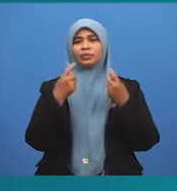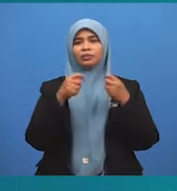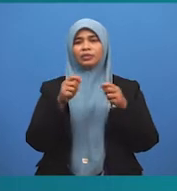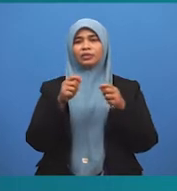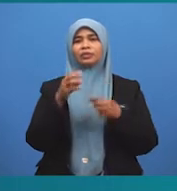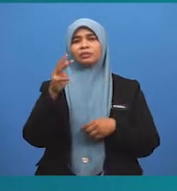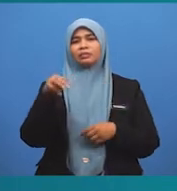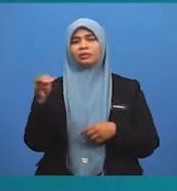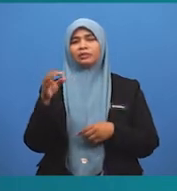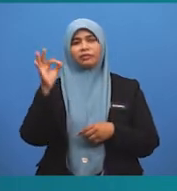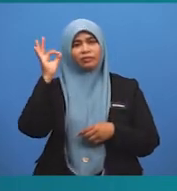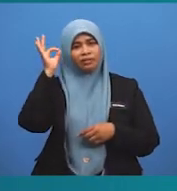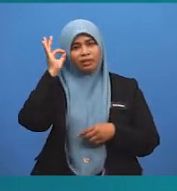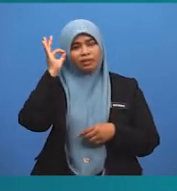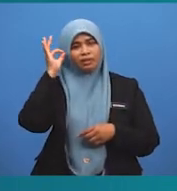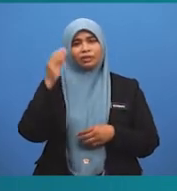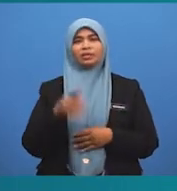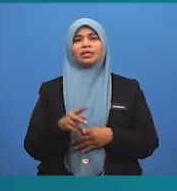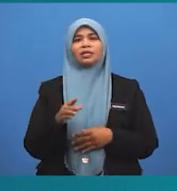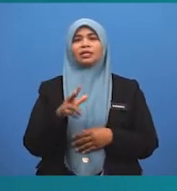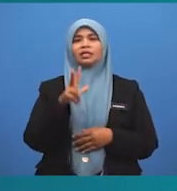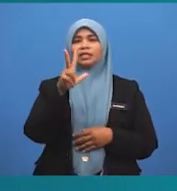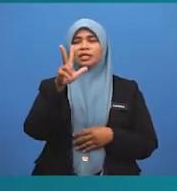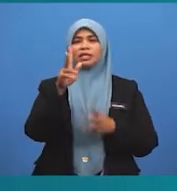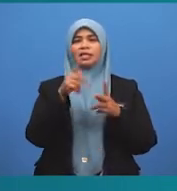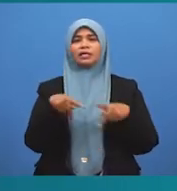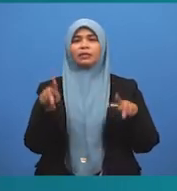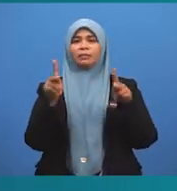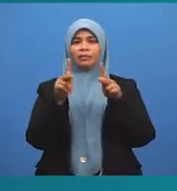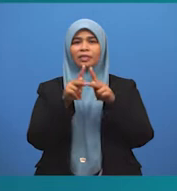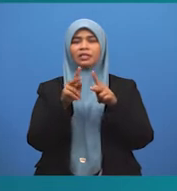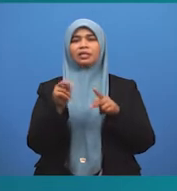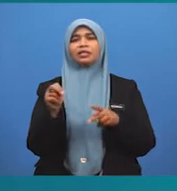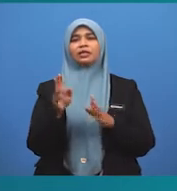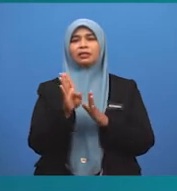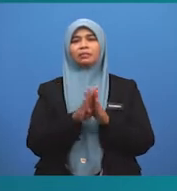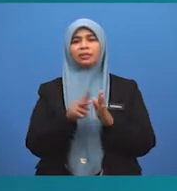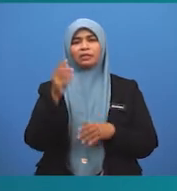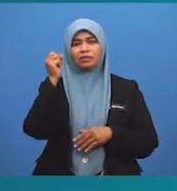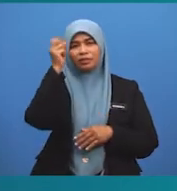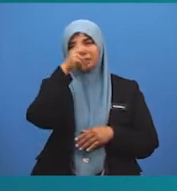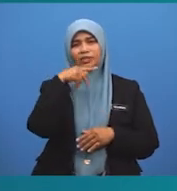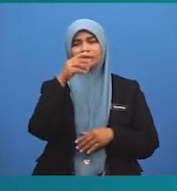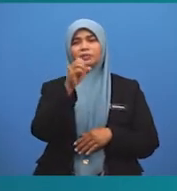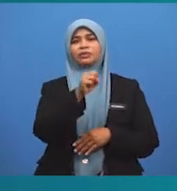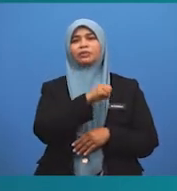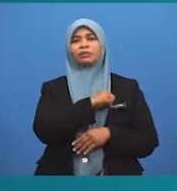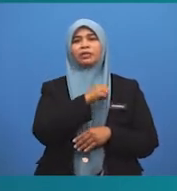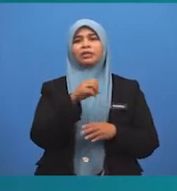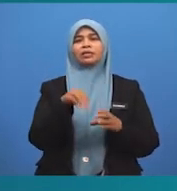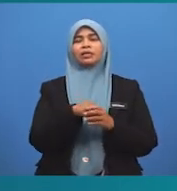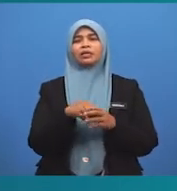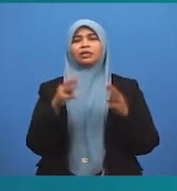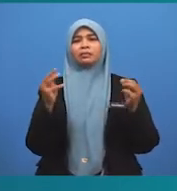cuba murid-murid fikirkan tiga kepentingan bersikap sopan